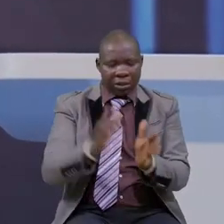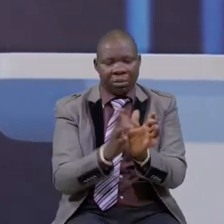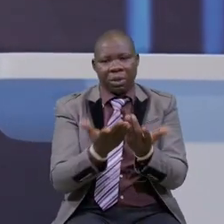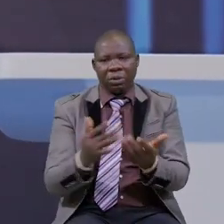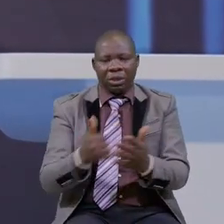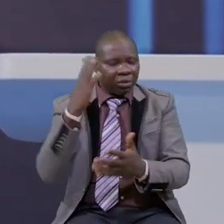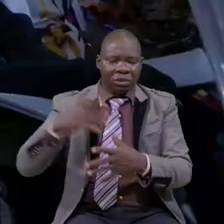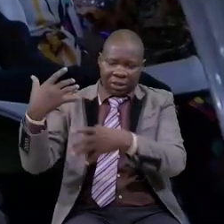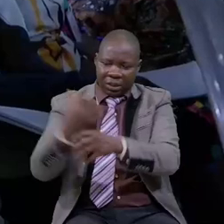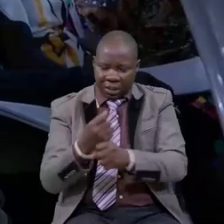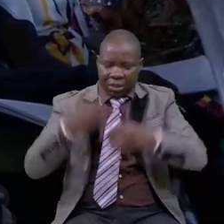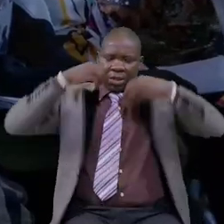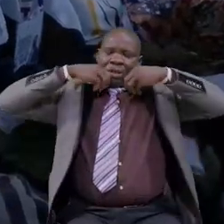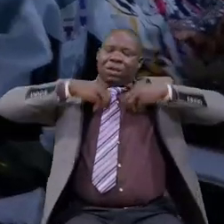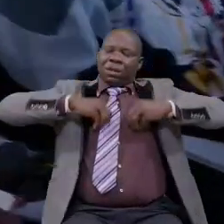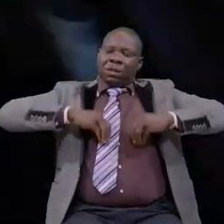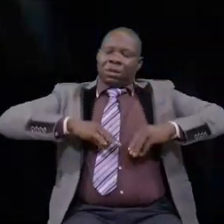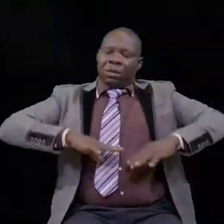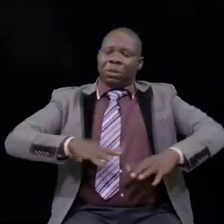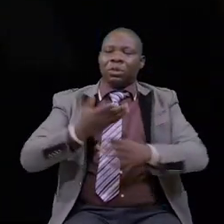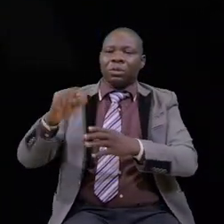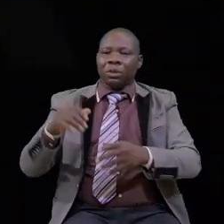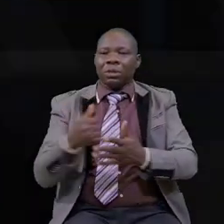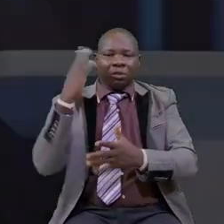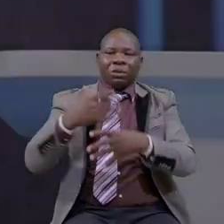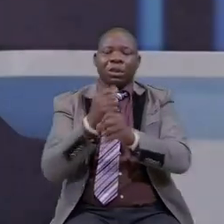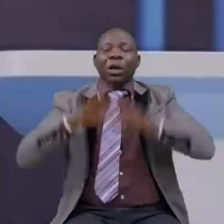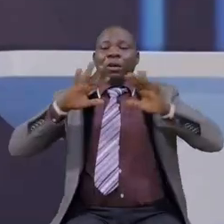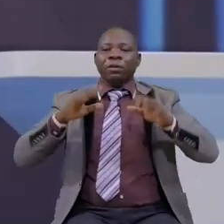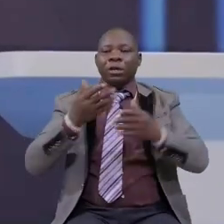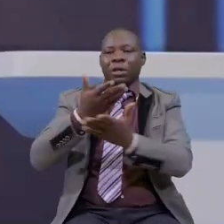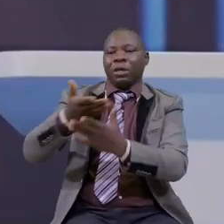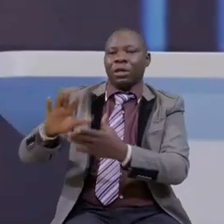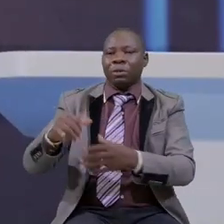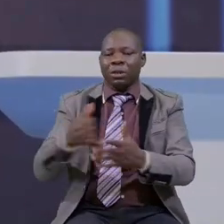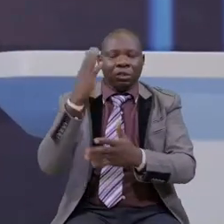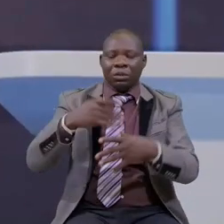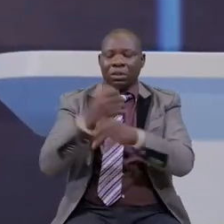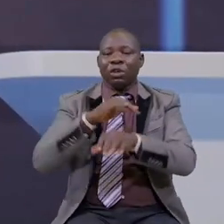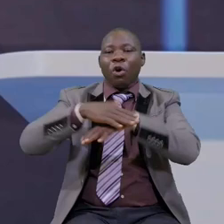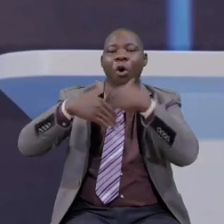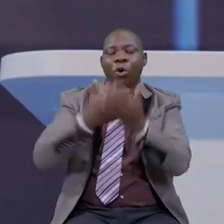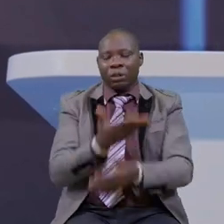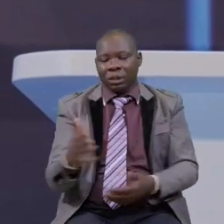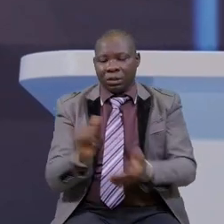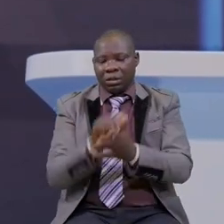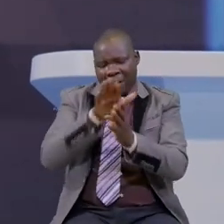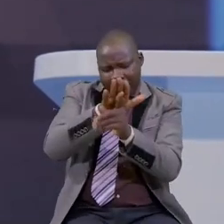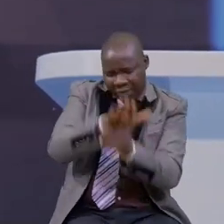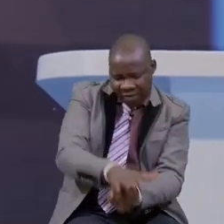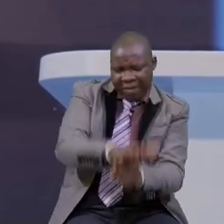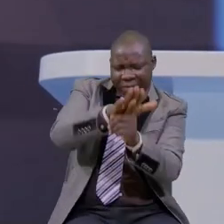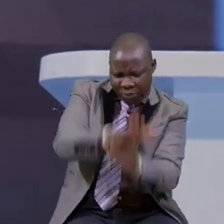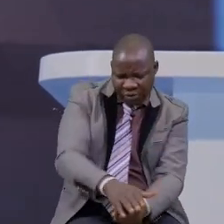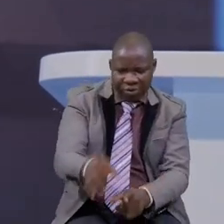la dépression de votre vie. Cela va ôter l'anxiété de votre vie. Cela va ôter toutes les choses qui